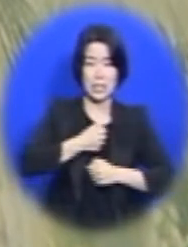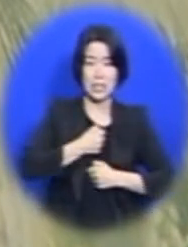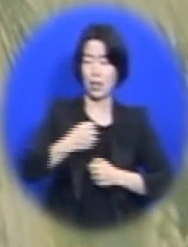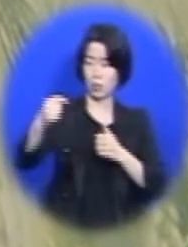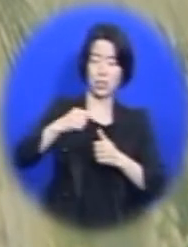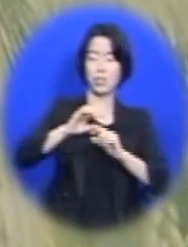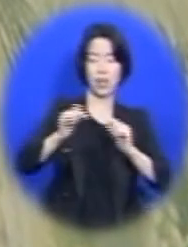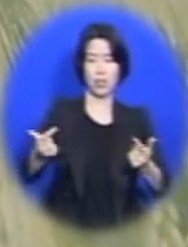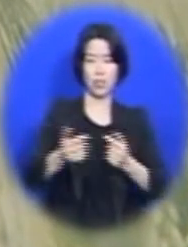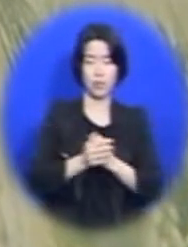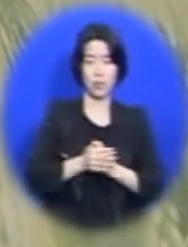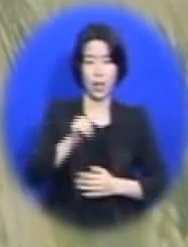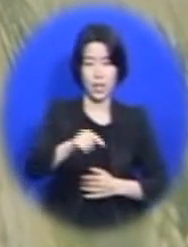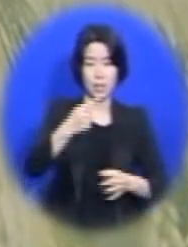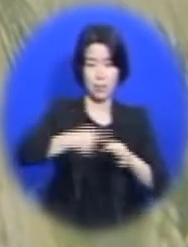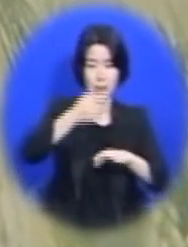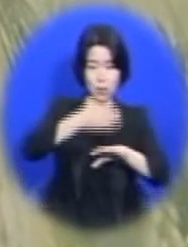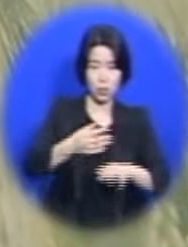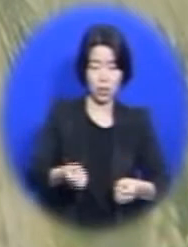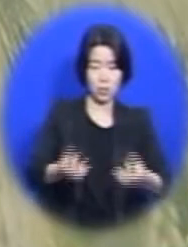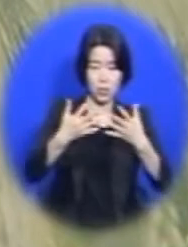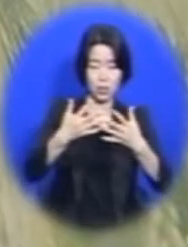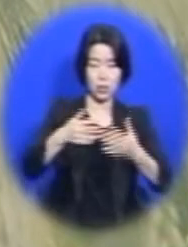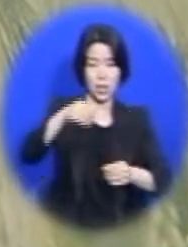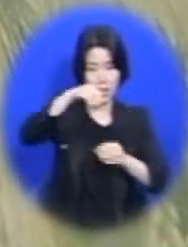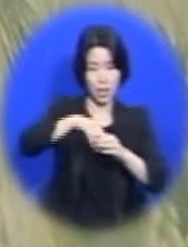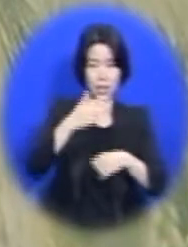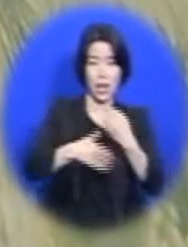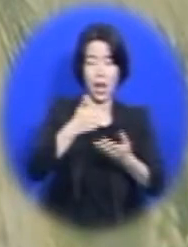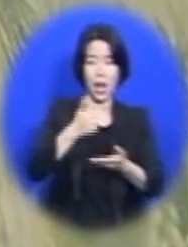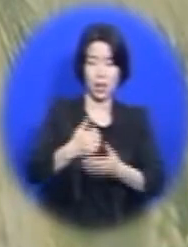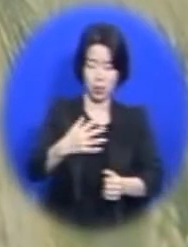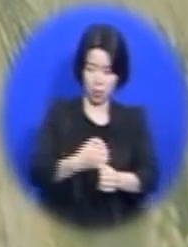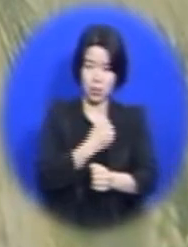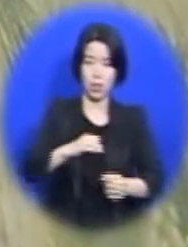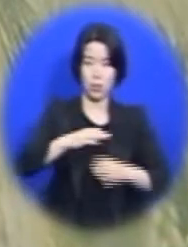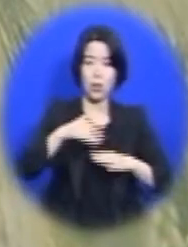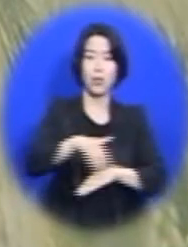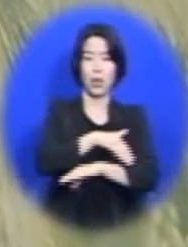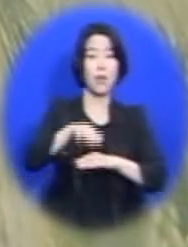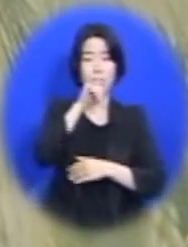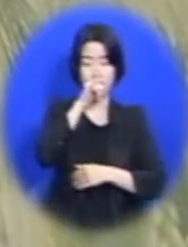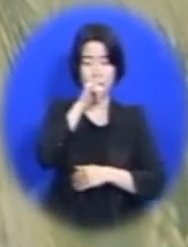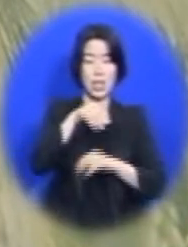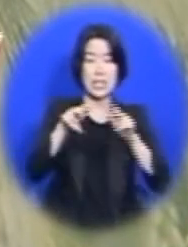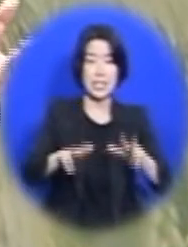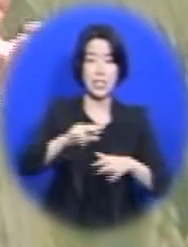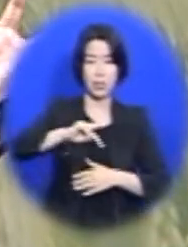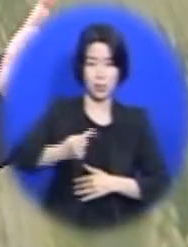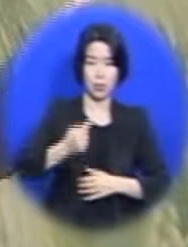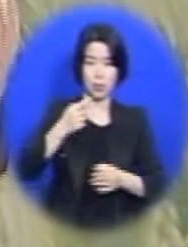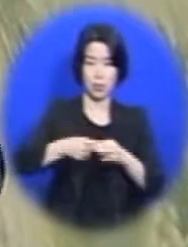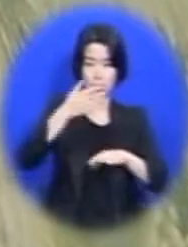아니었습니다. 이 맥주 감사 주일에 담겨있는 하나님의 엄청나고 놀라운 계획이 있습니다. 지금도